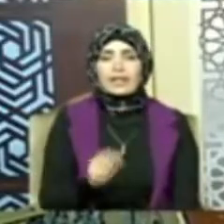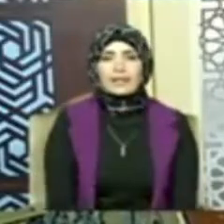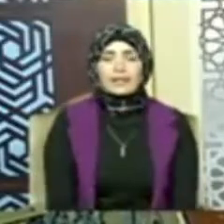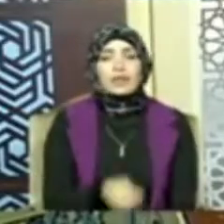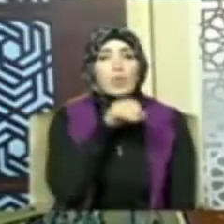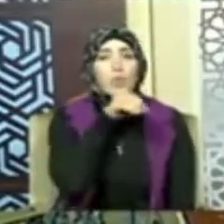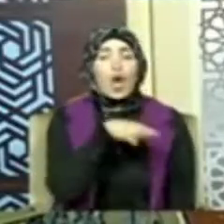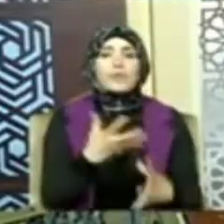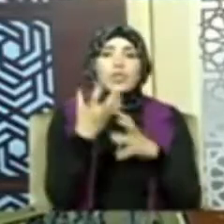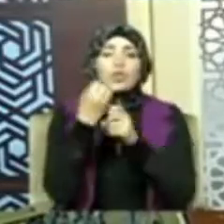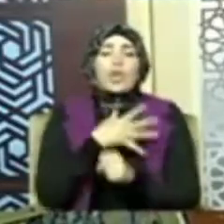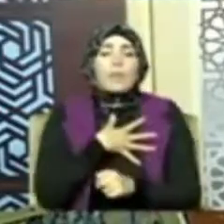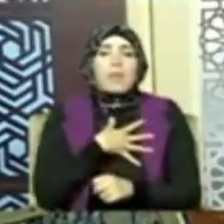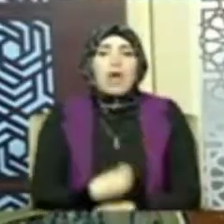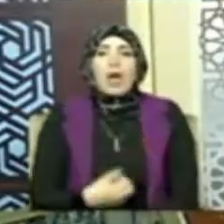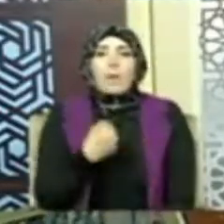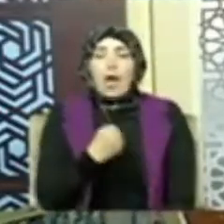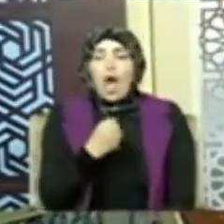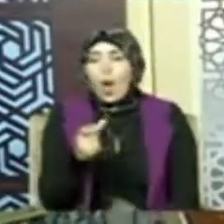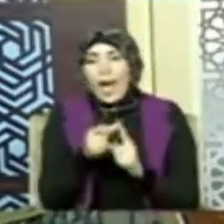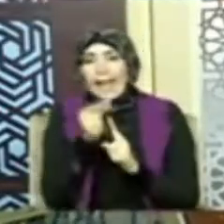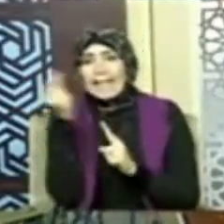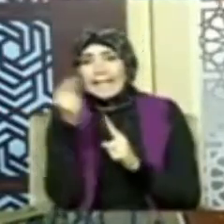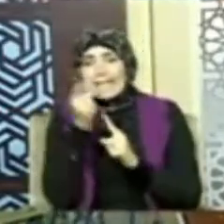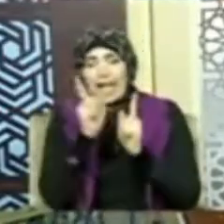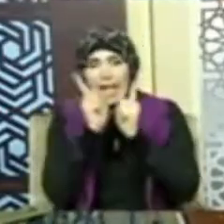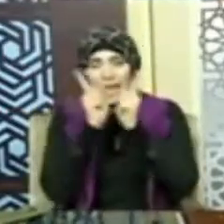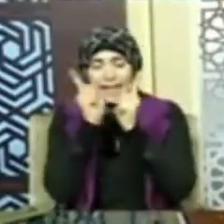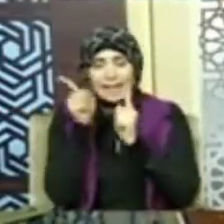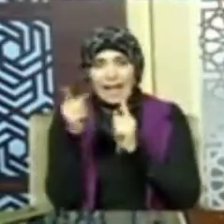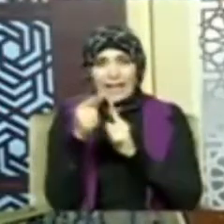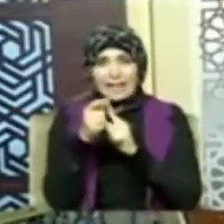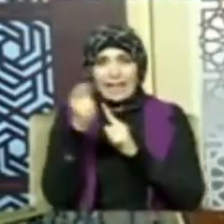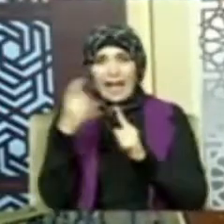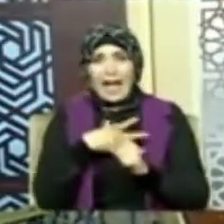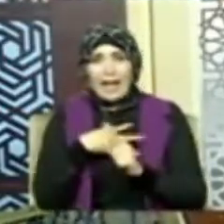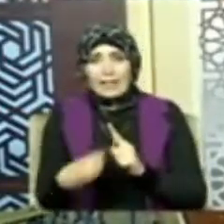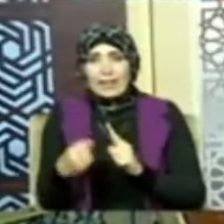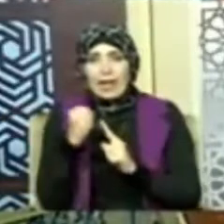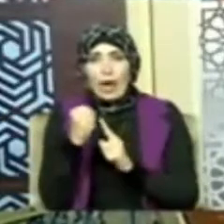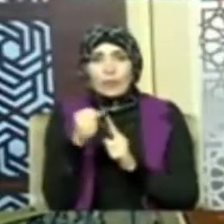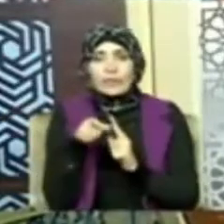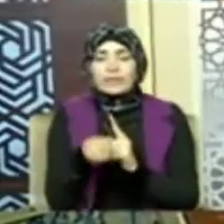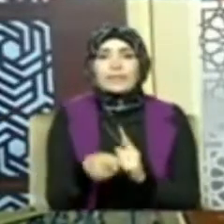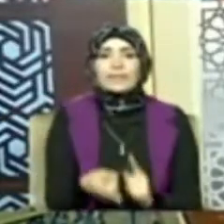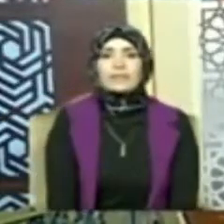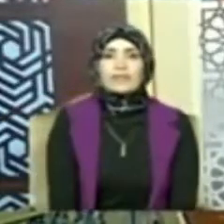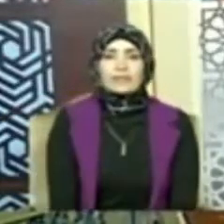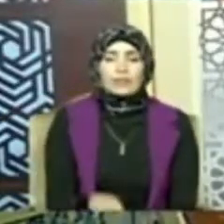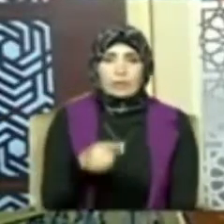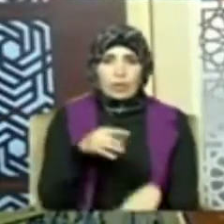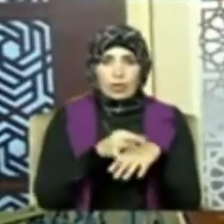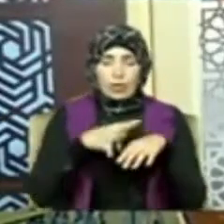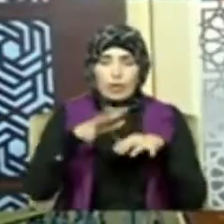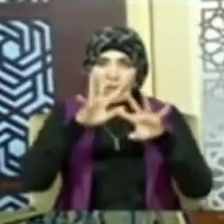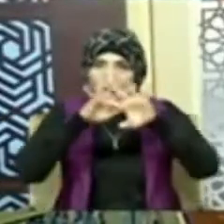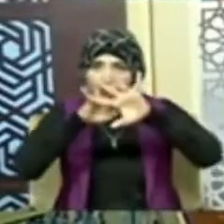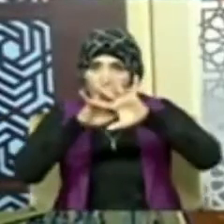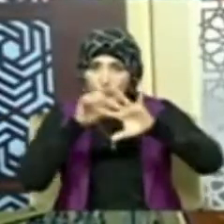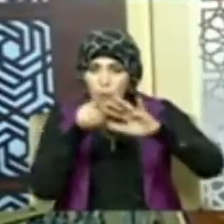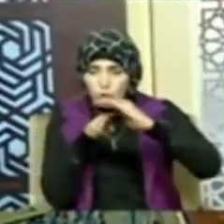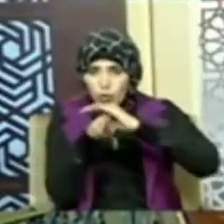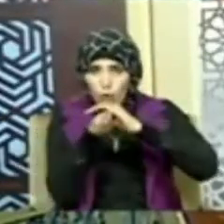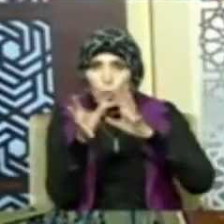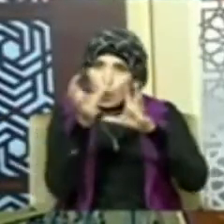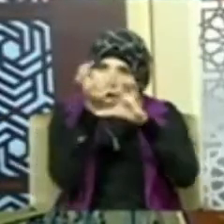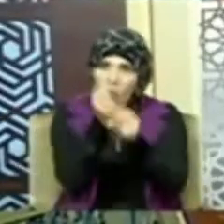إليه، قلوه ووده الغرباء، وكفته بنزجها عنكبوت ما